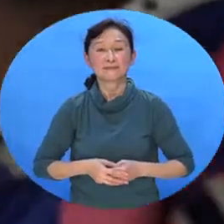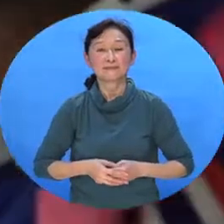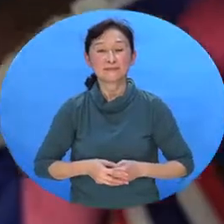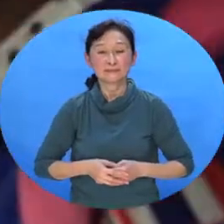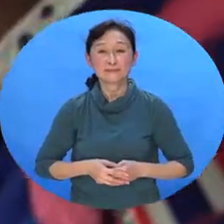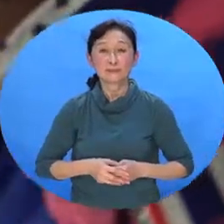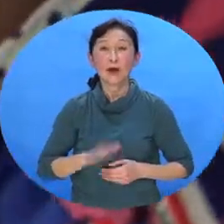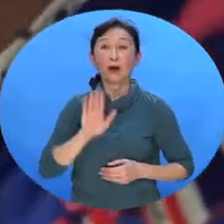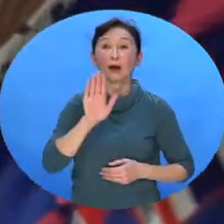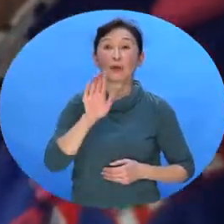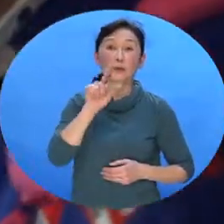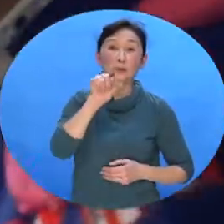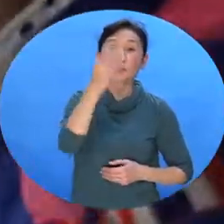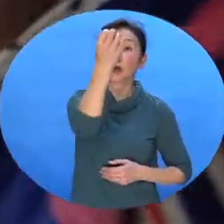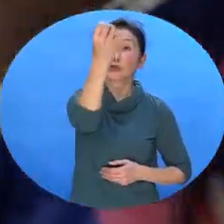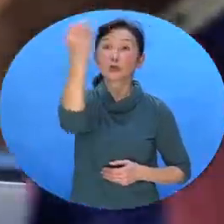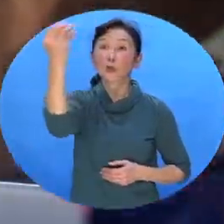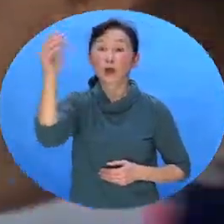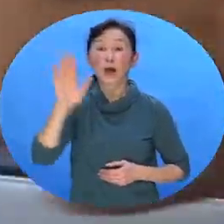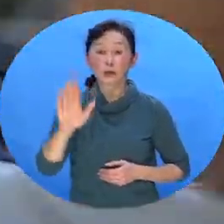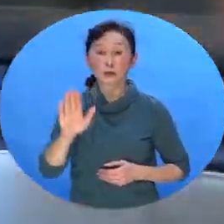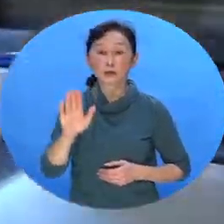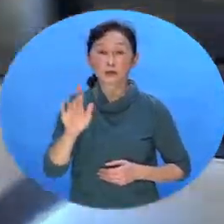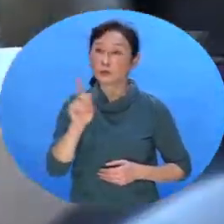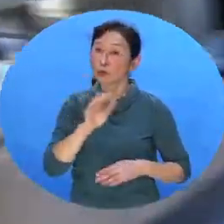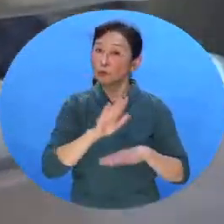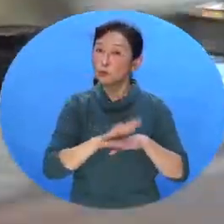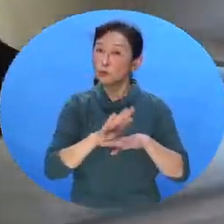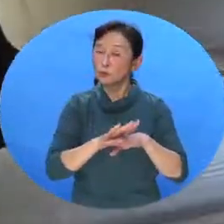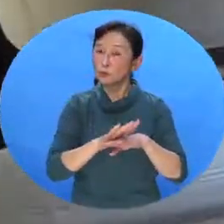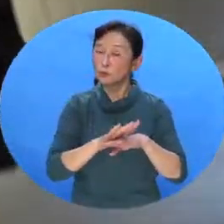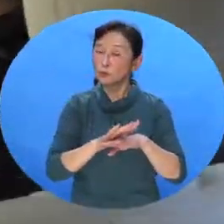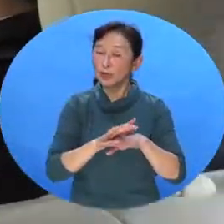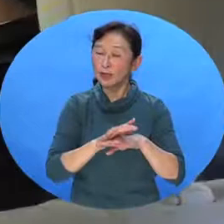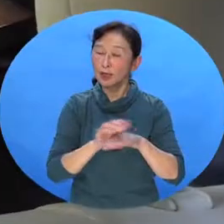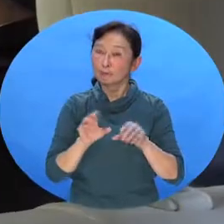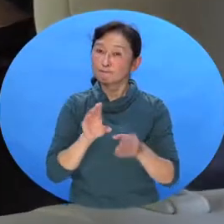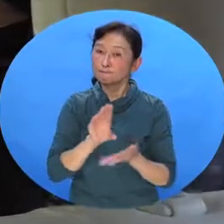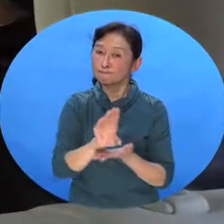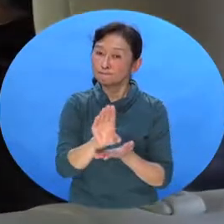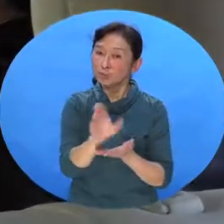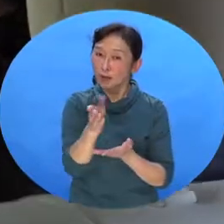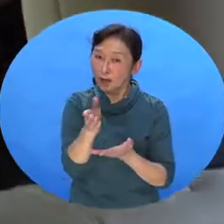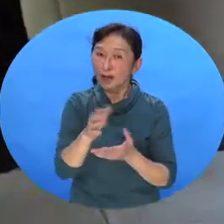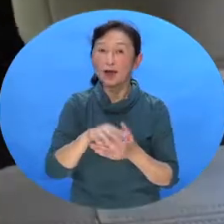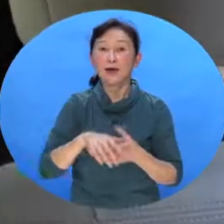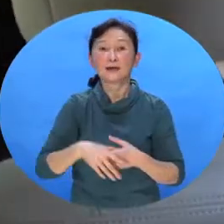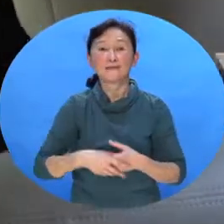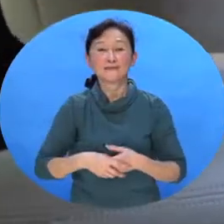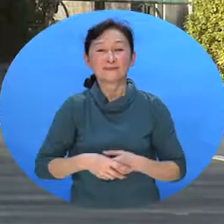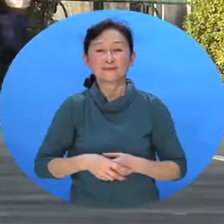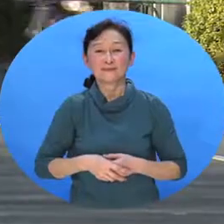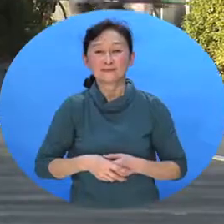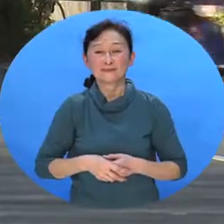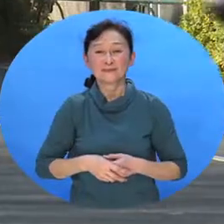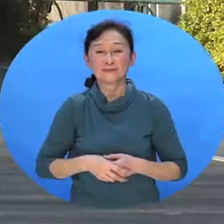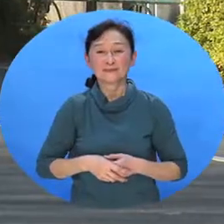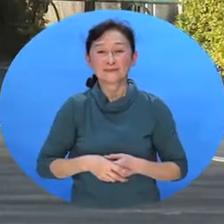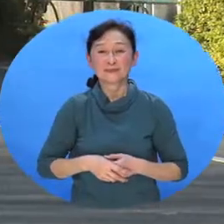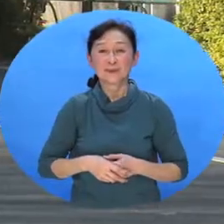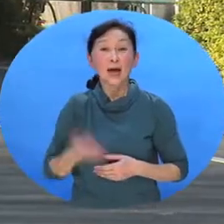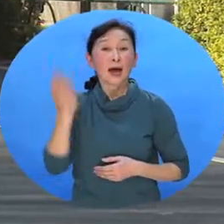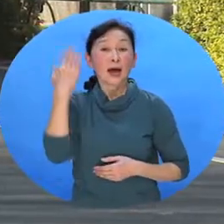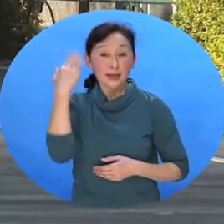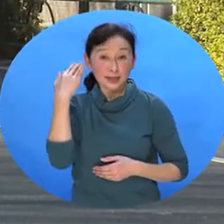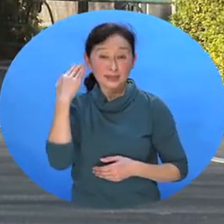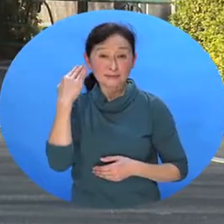もう間もなく信号に来ますからね。ちょっと信号どういう風な感じで見やすいというかね、感じするんでしょうね。 あ